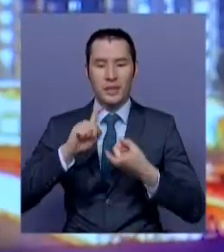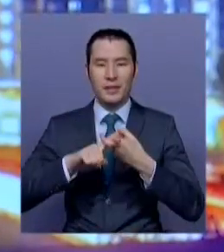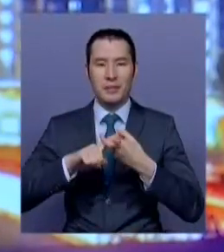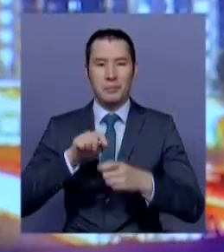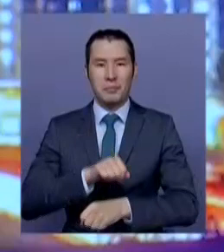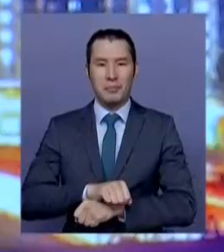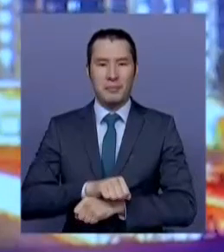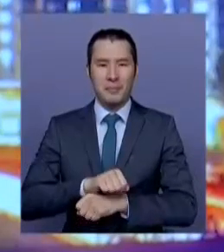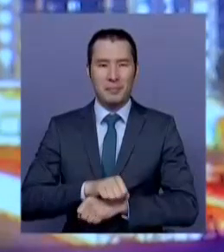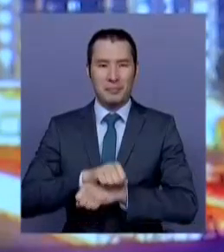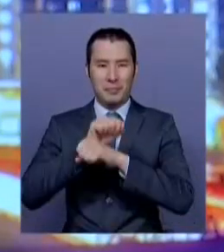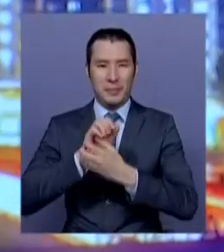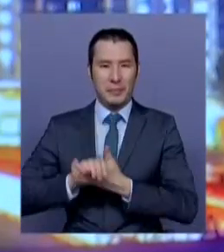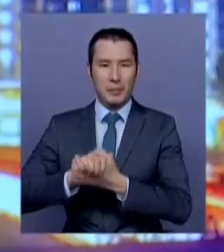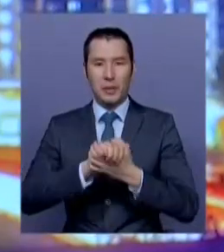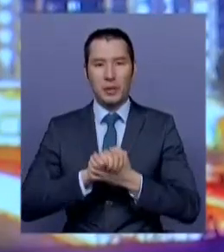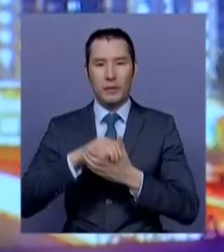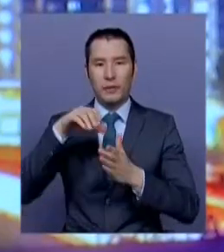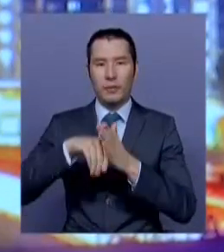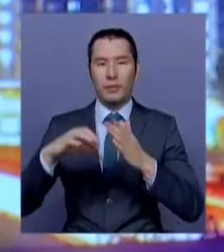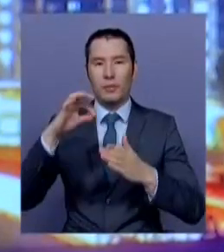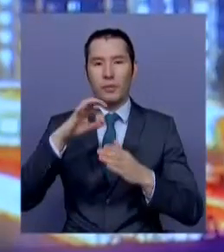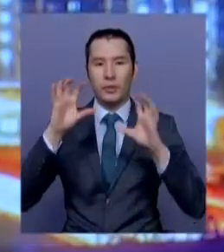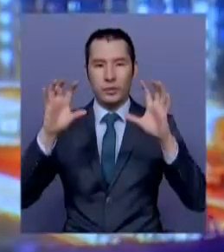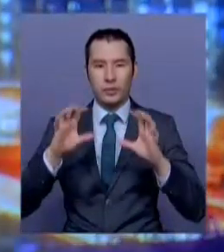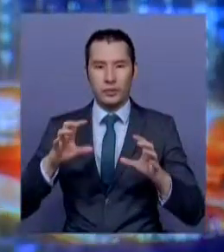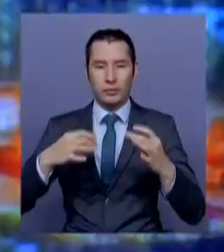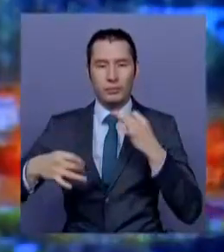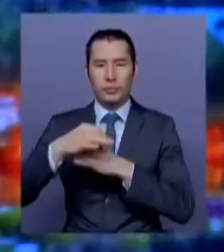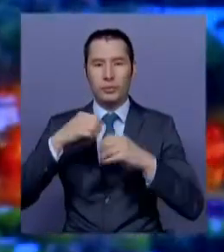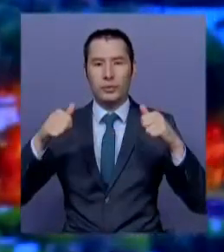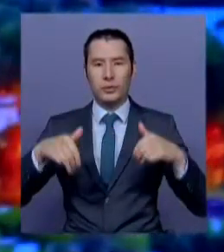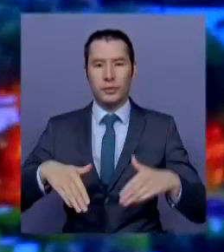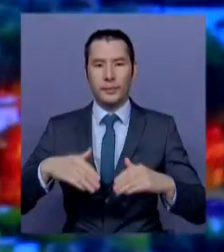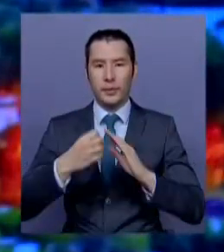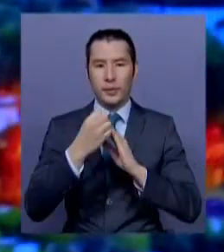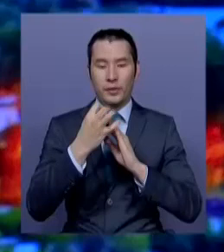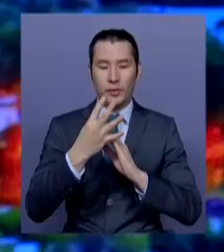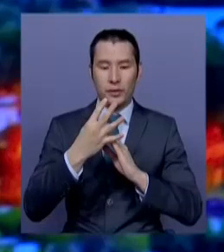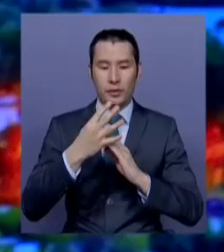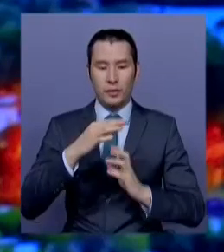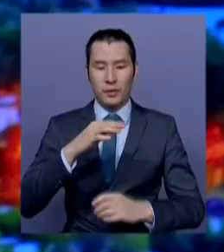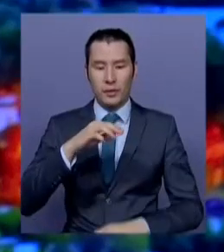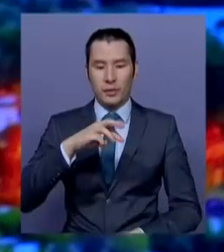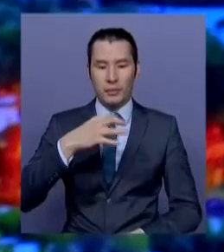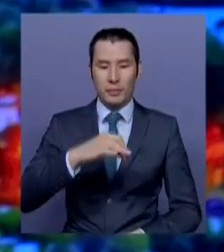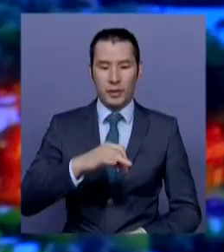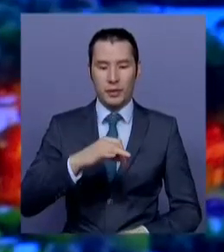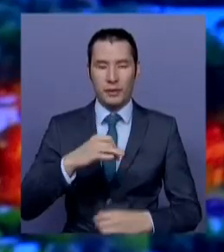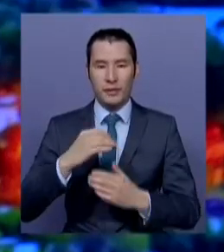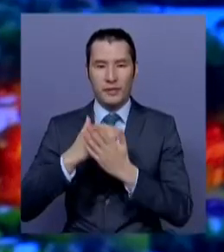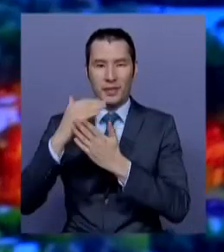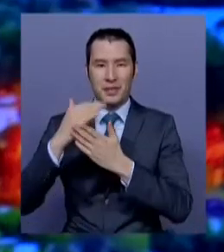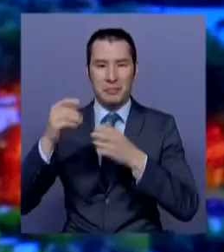жобасына сенаторлар енгізген өзгерістерді қолдап дауыс берді. Айта кетейік, 14 мамыр күні парламенттің жоғары палатасы